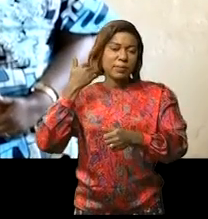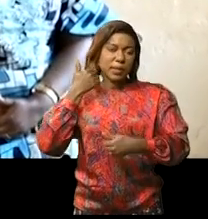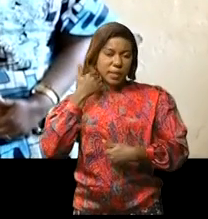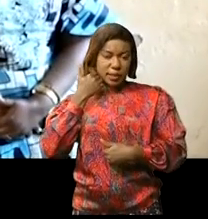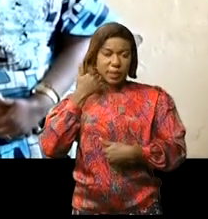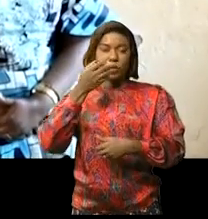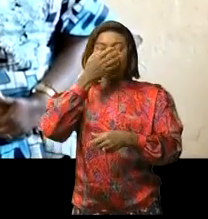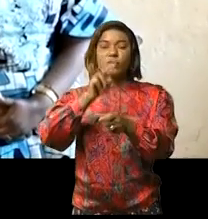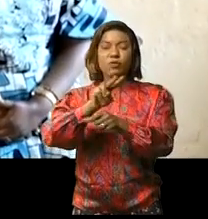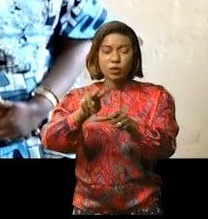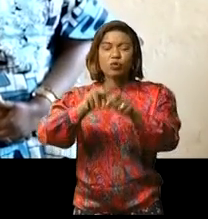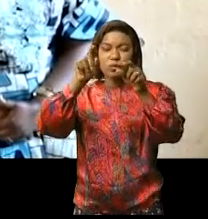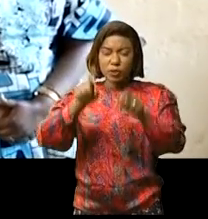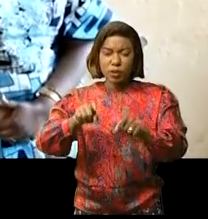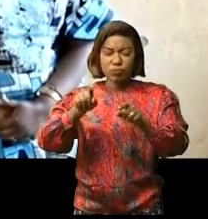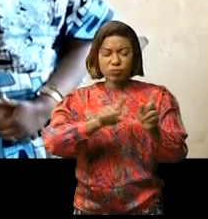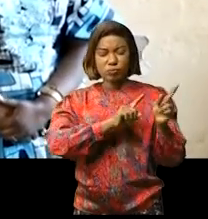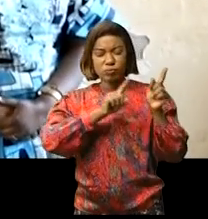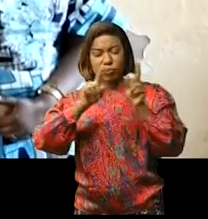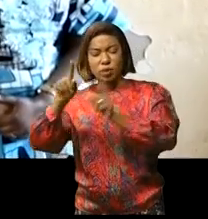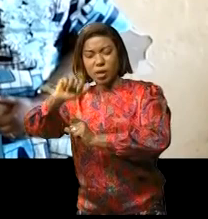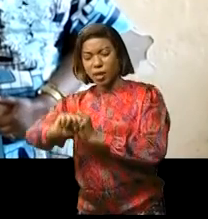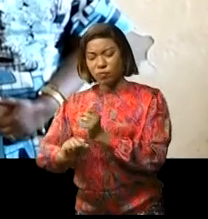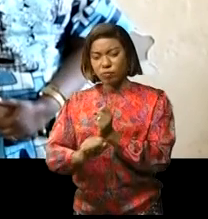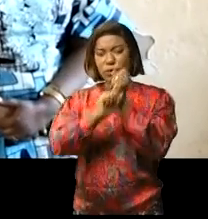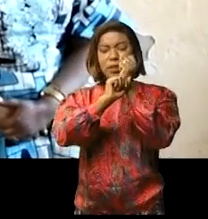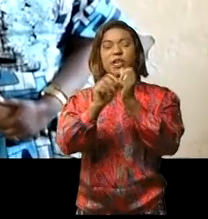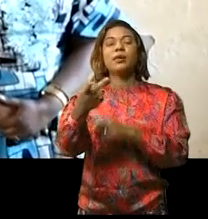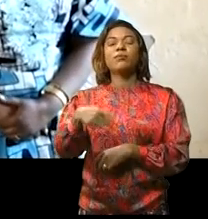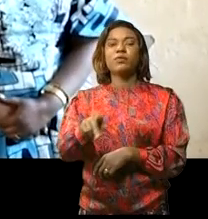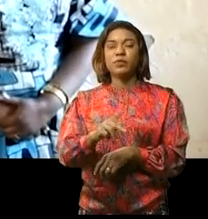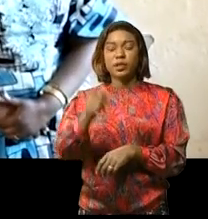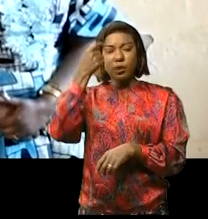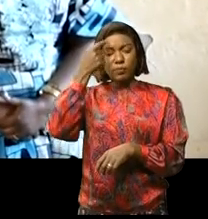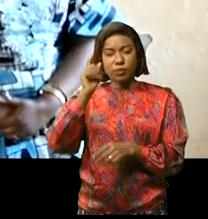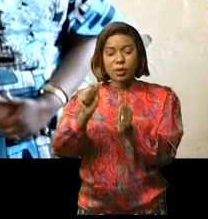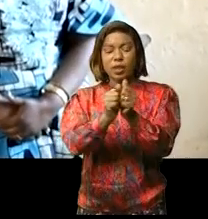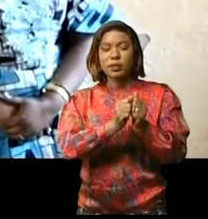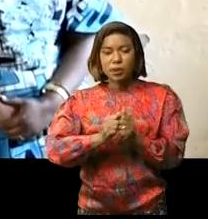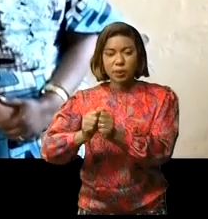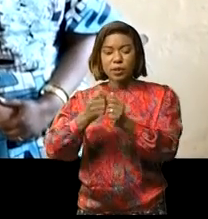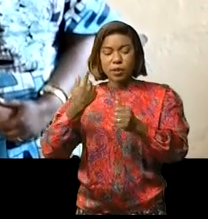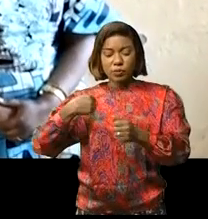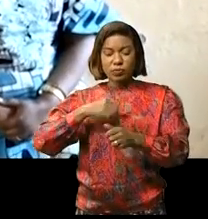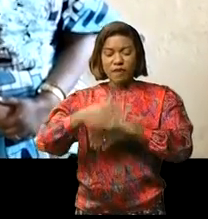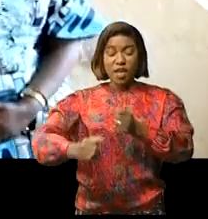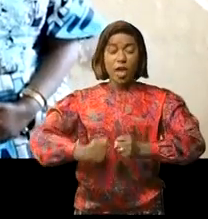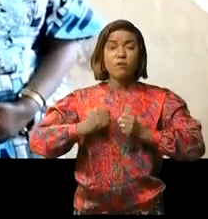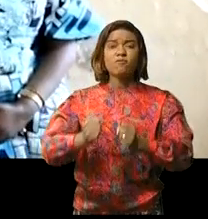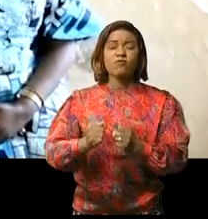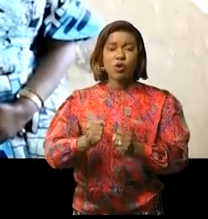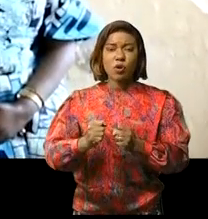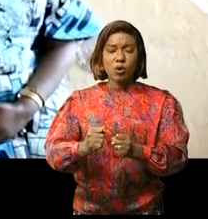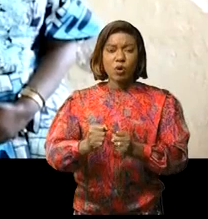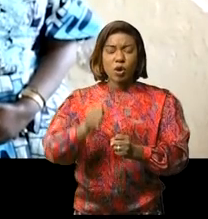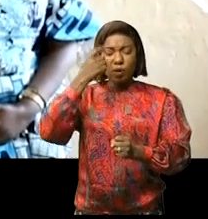on s'est dit qu'il fallait venir vraiment appuyer la province pour qu'ensemble on puisse mutualiser les efforts, qu'on